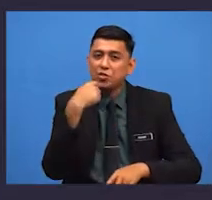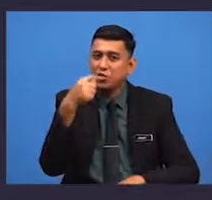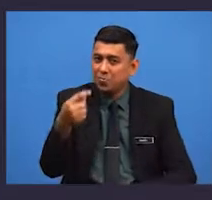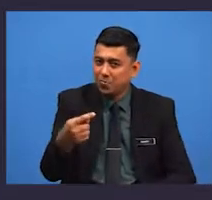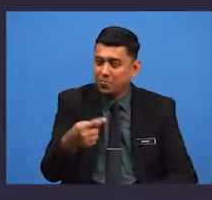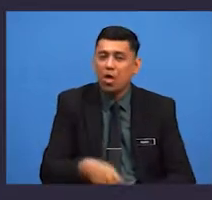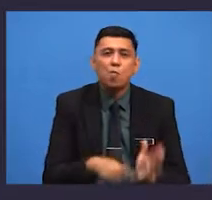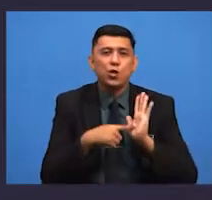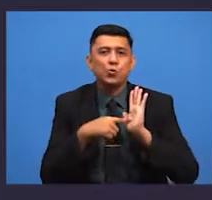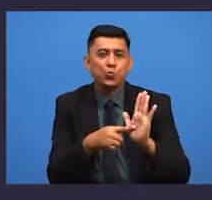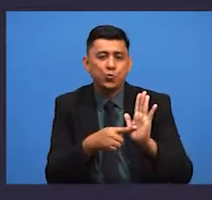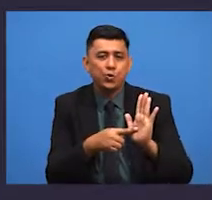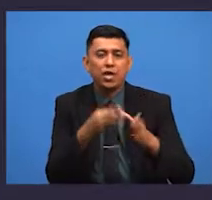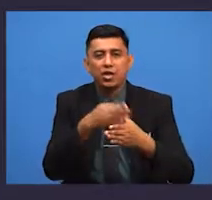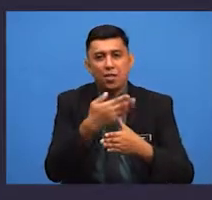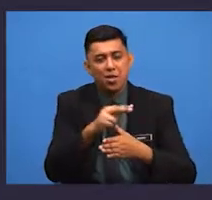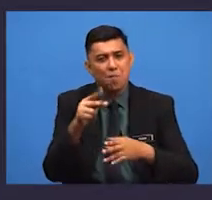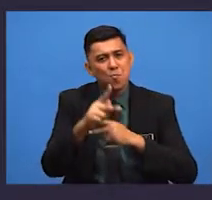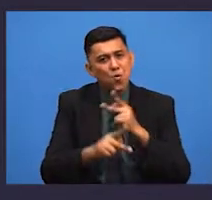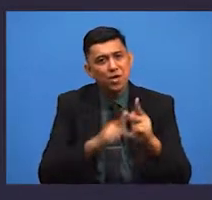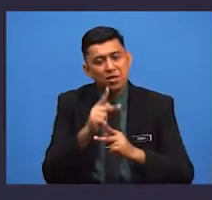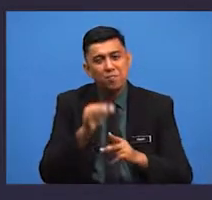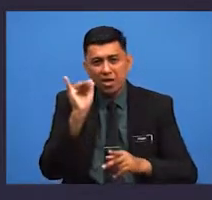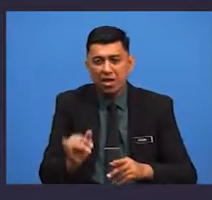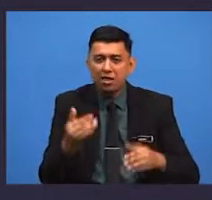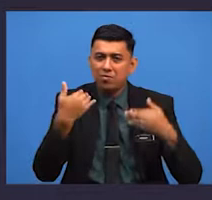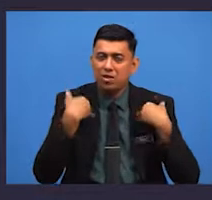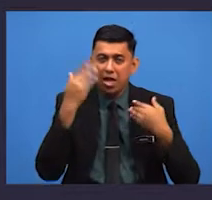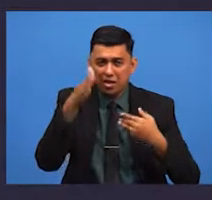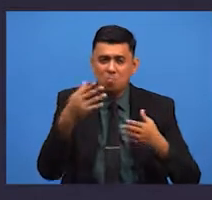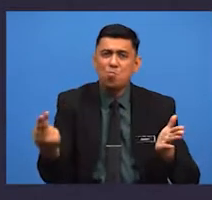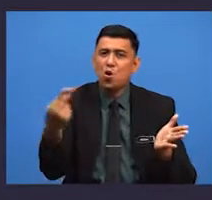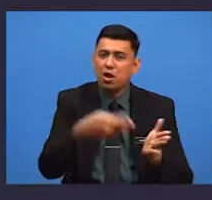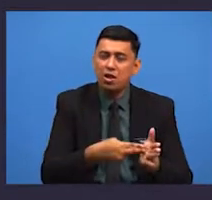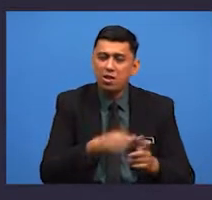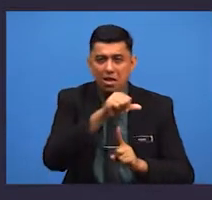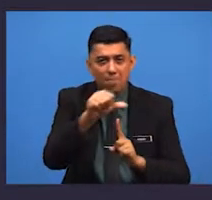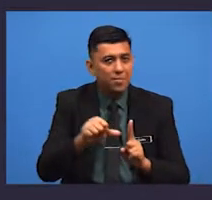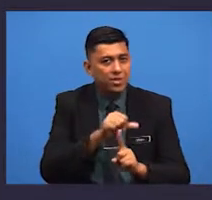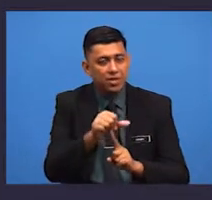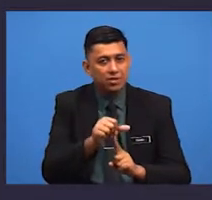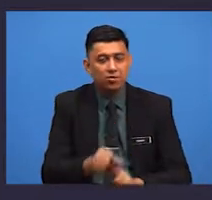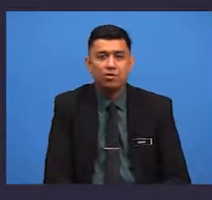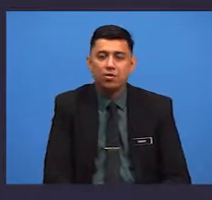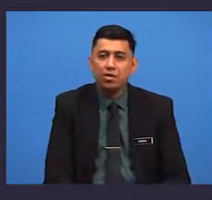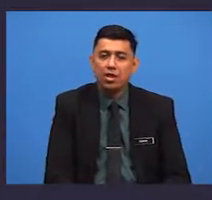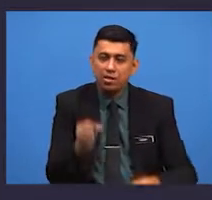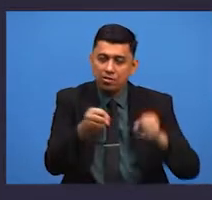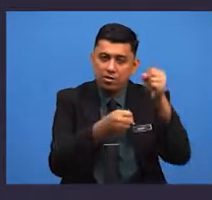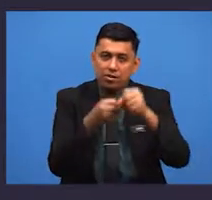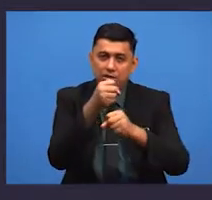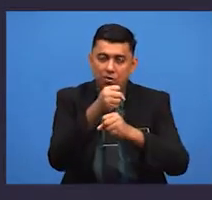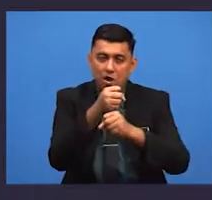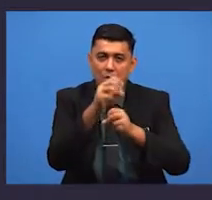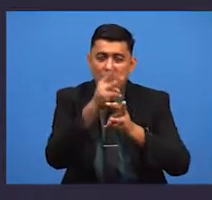merah tersebut menunjukkan bahagian proses yang akan berulang apabila